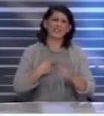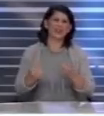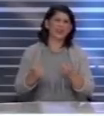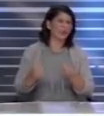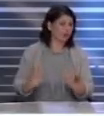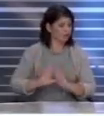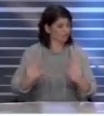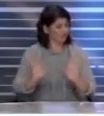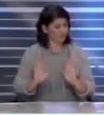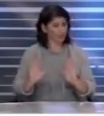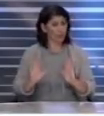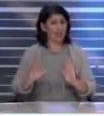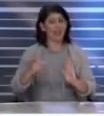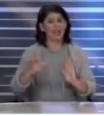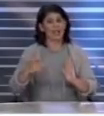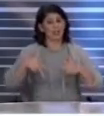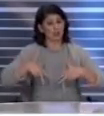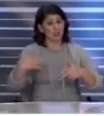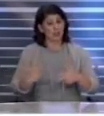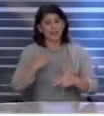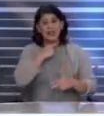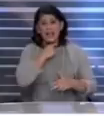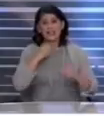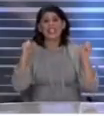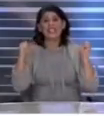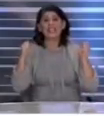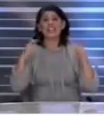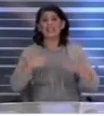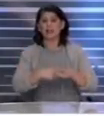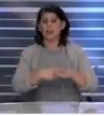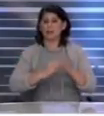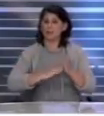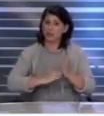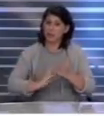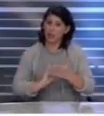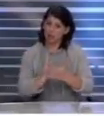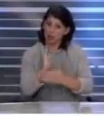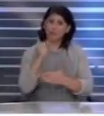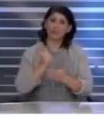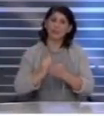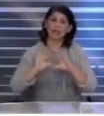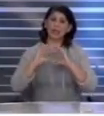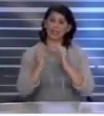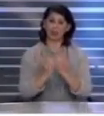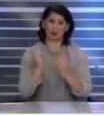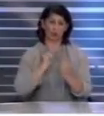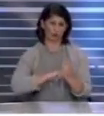επίσης ανάγκη από υγιείς τράπεζες στην υπηρεσία της ανάπτυξης και το γενικότερο